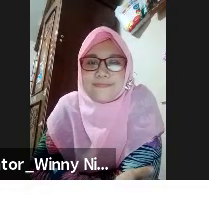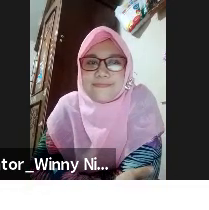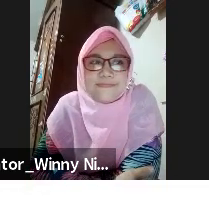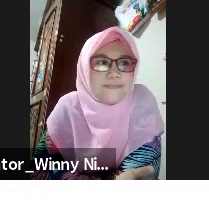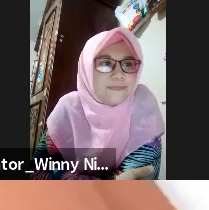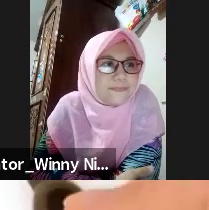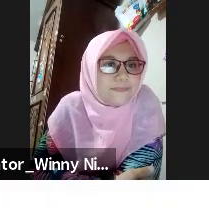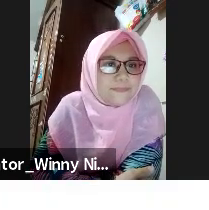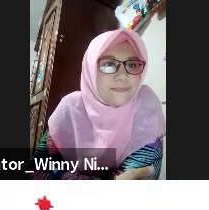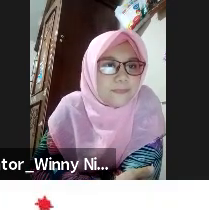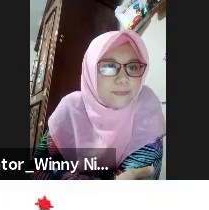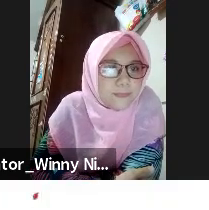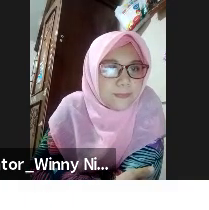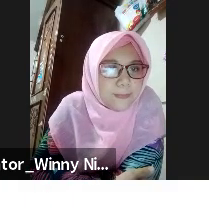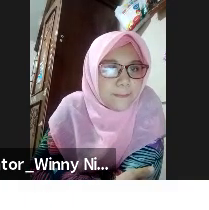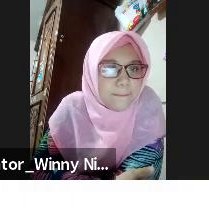sekitar.